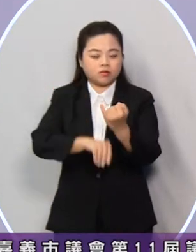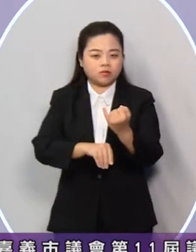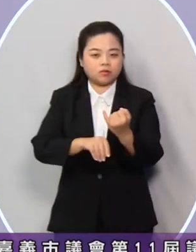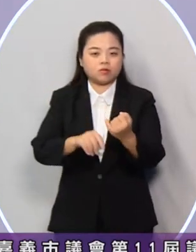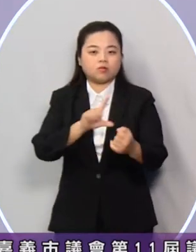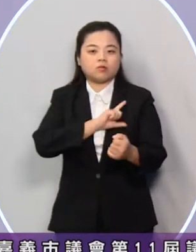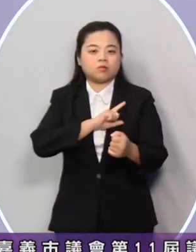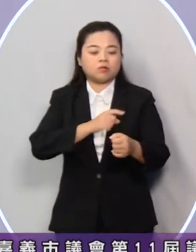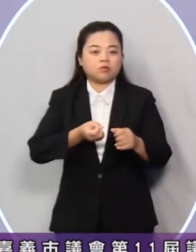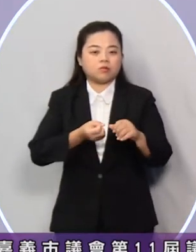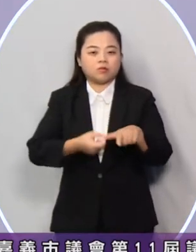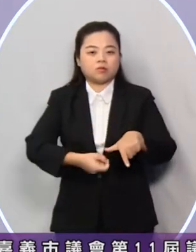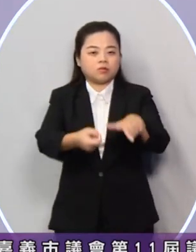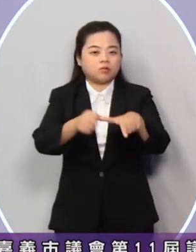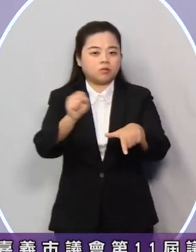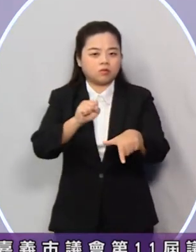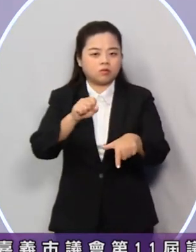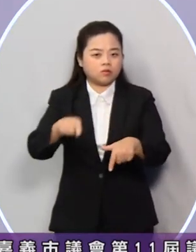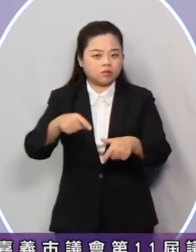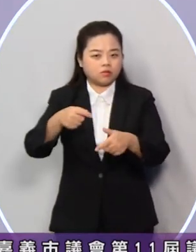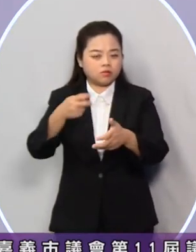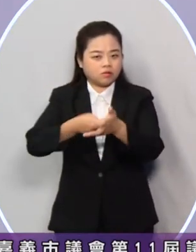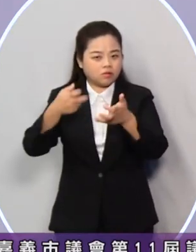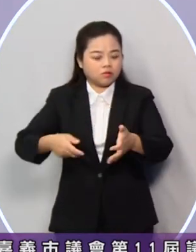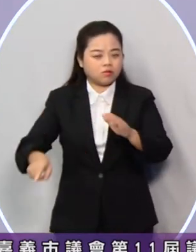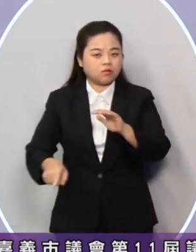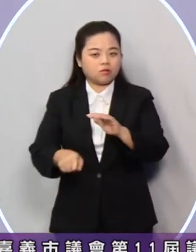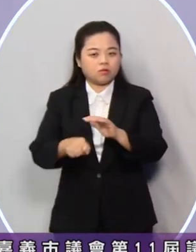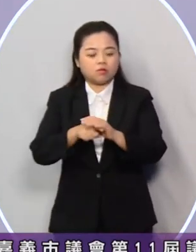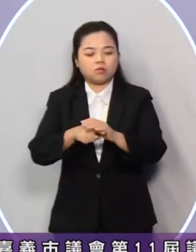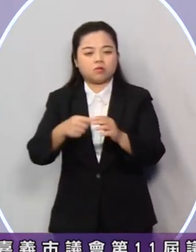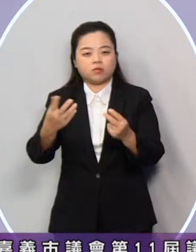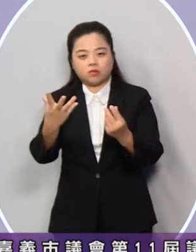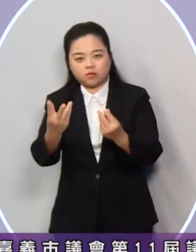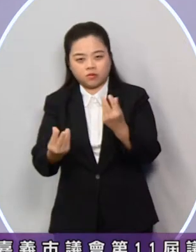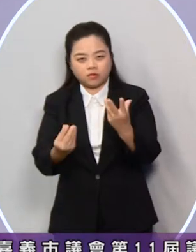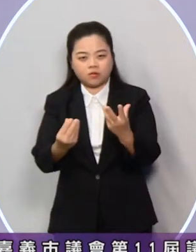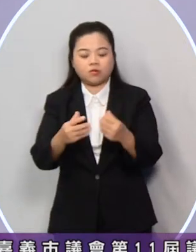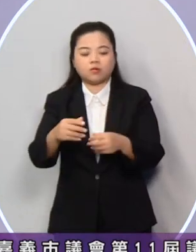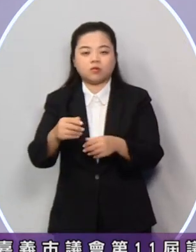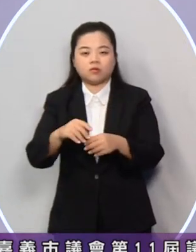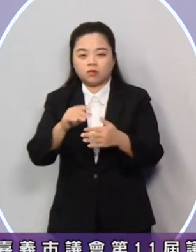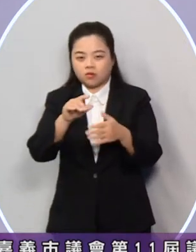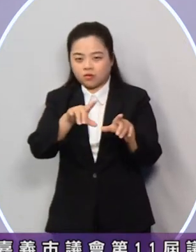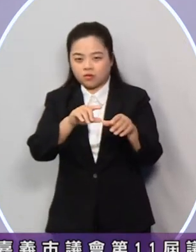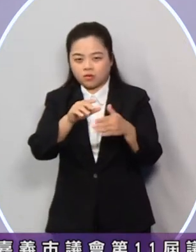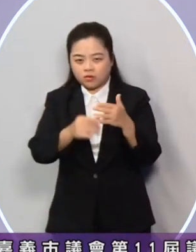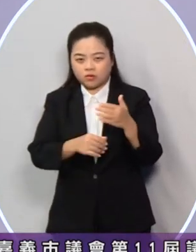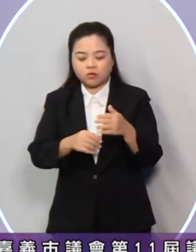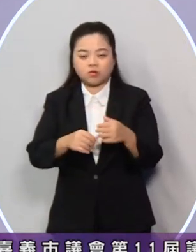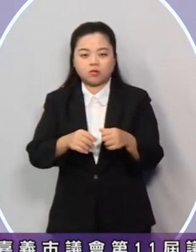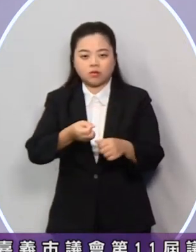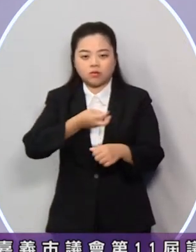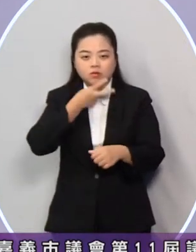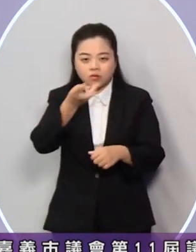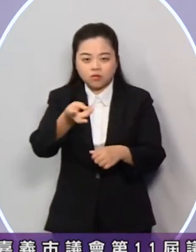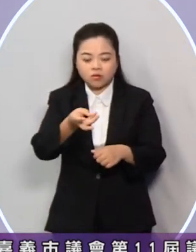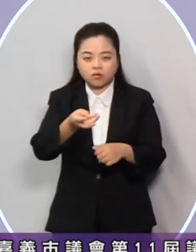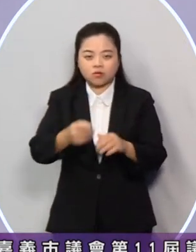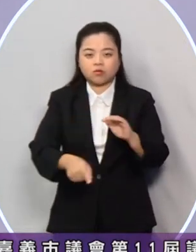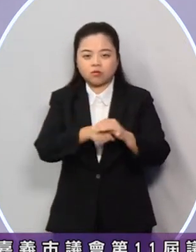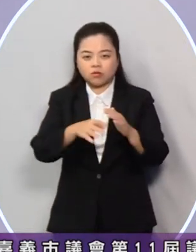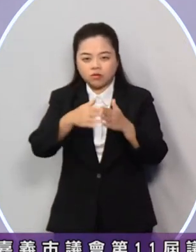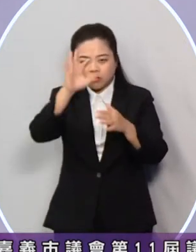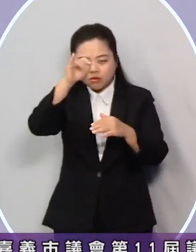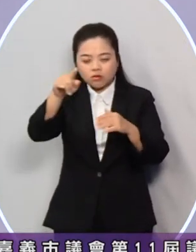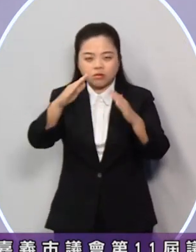是名字不能讲，这严重违反了比例的原则。难道青少年犯法，还要看他的家世背